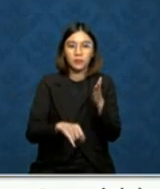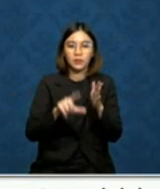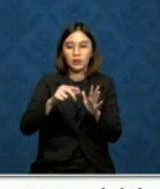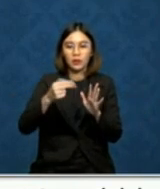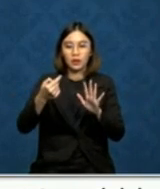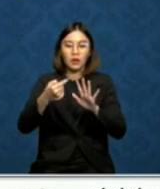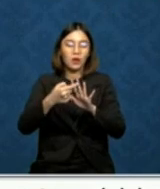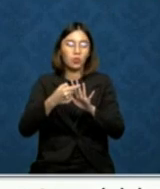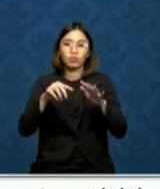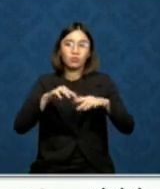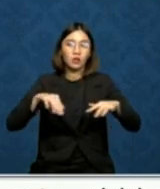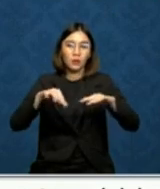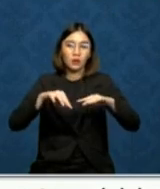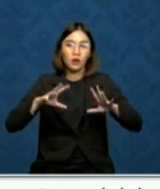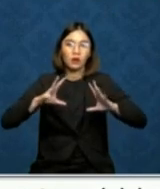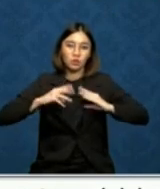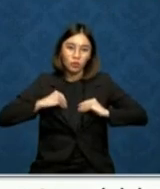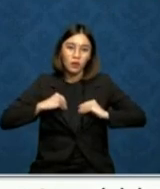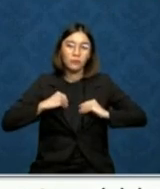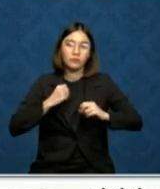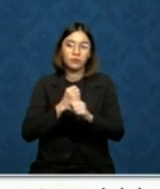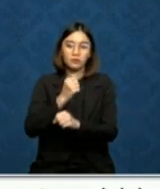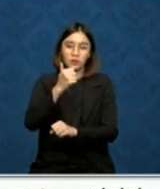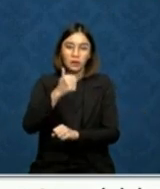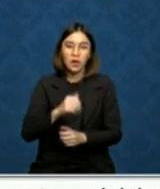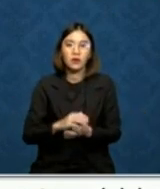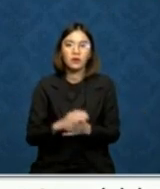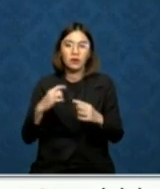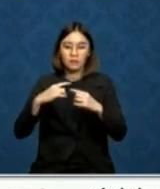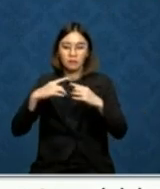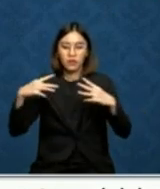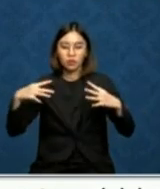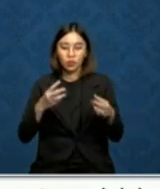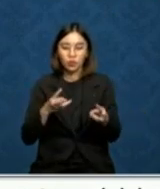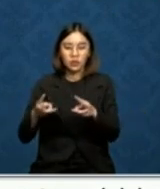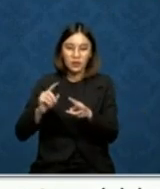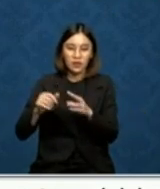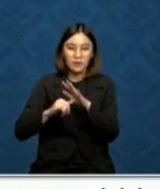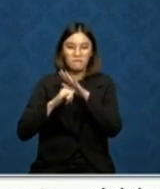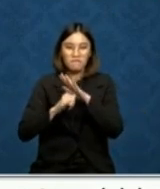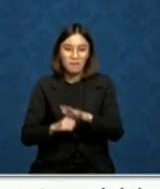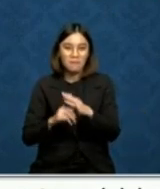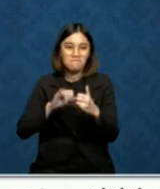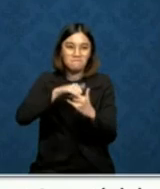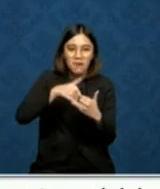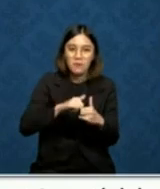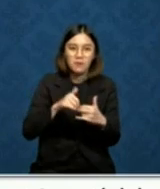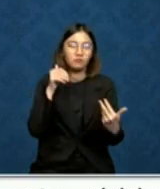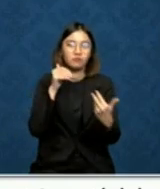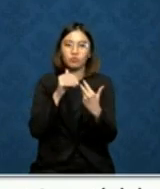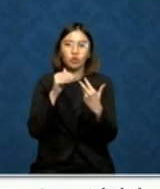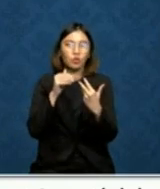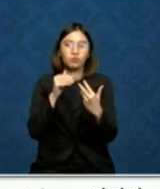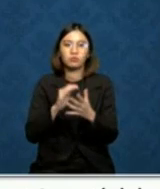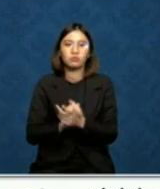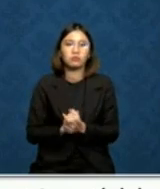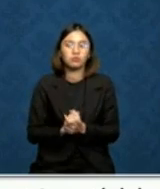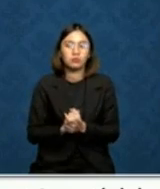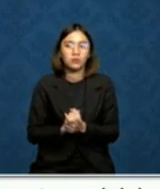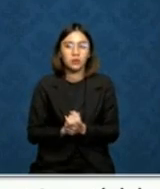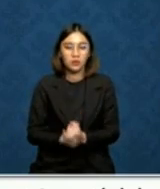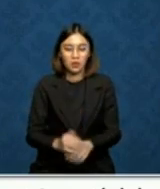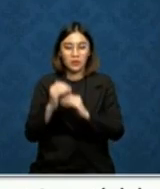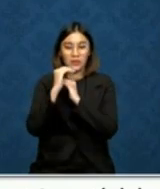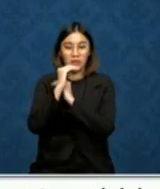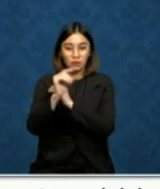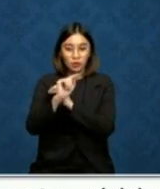านั้นสามารถยอมความกันได้และไม่ตรงกับลักษณะของการคุกคามทางเพศโดยตรงดังนั้นการกำ